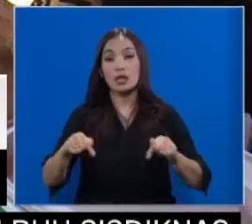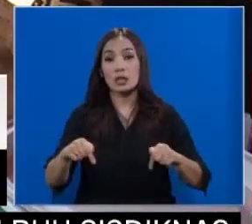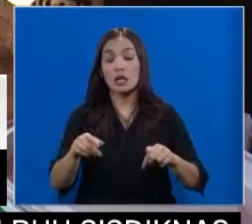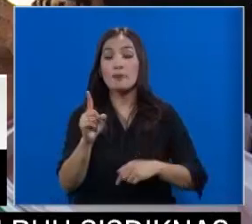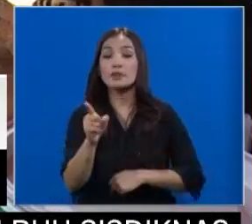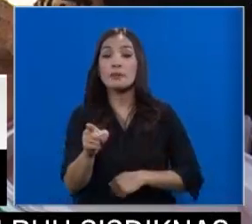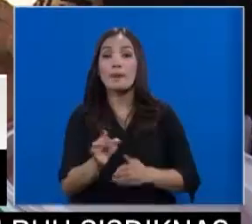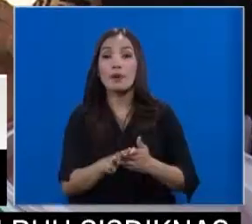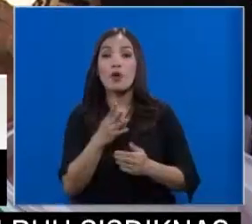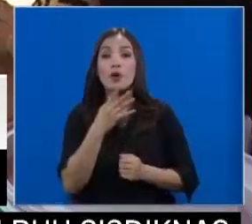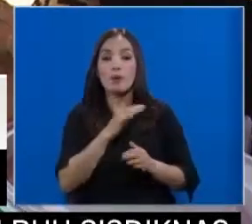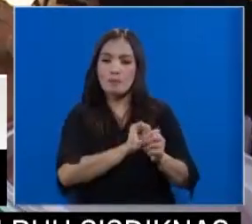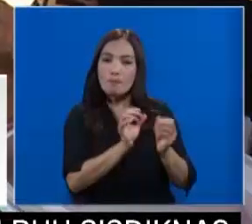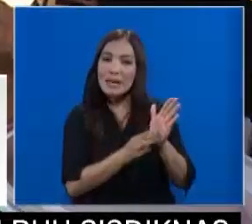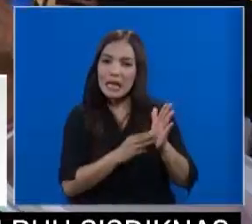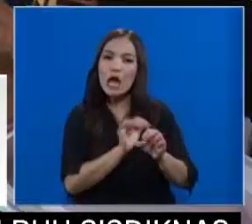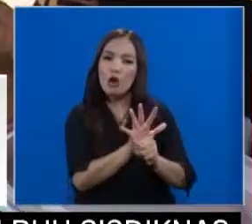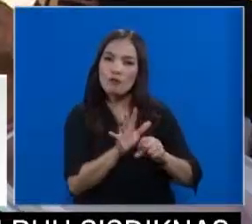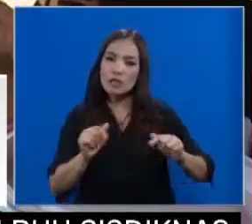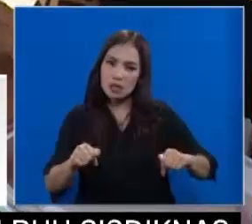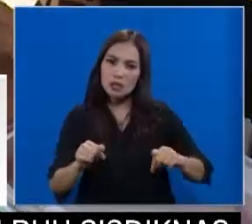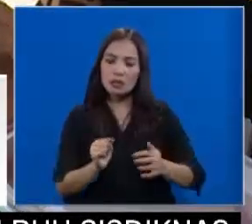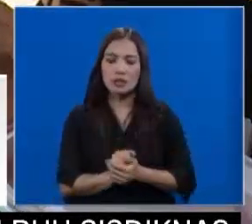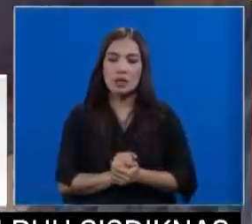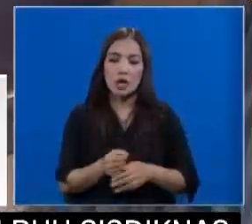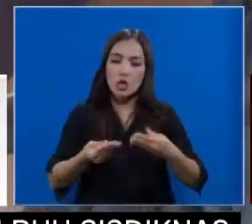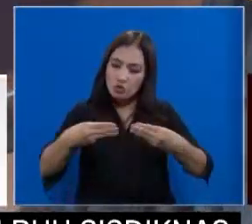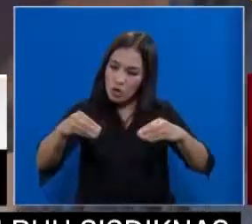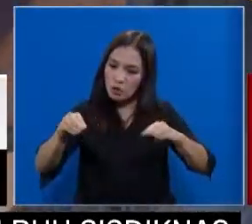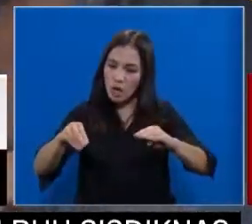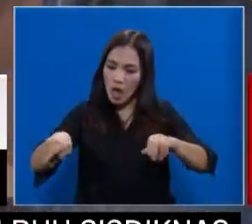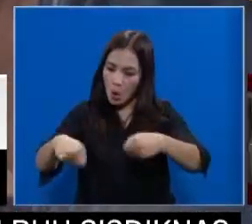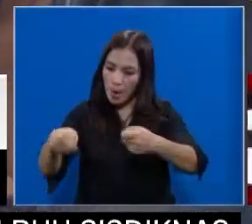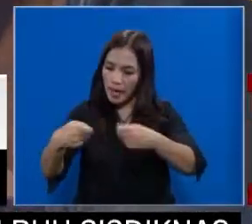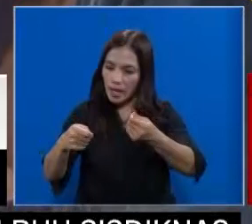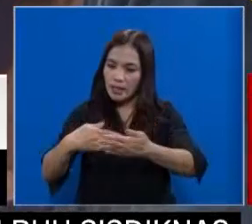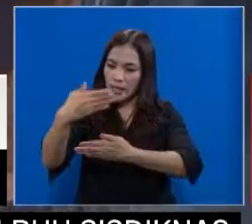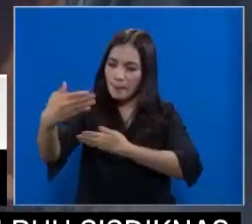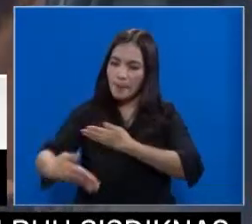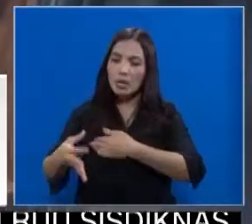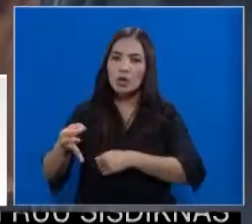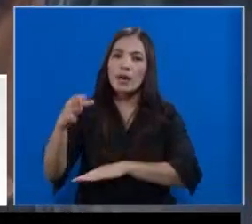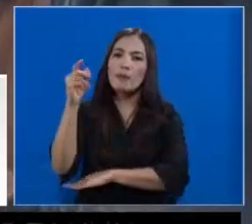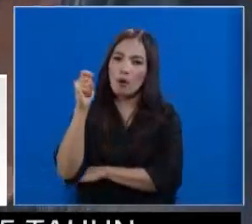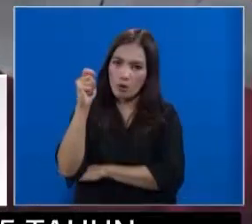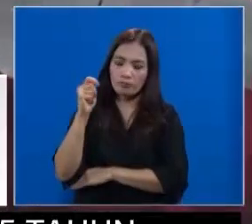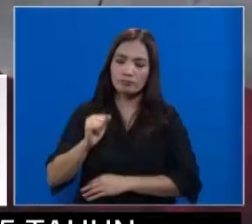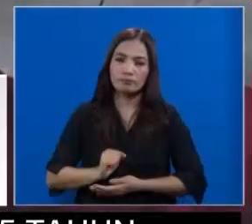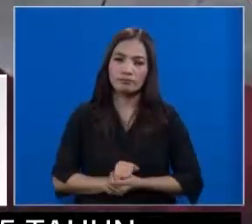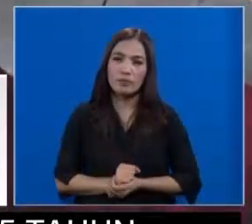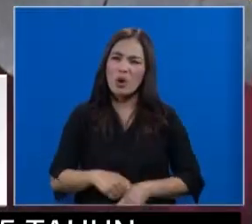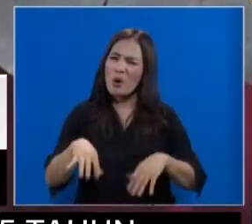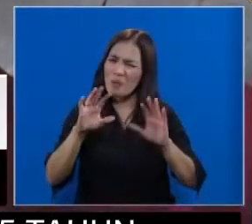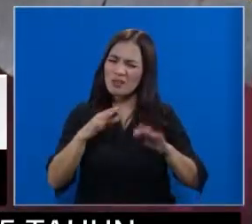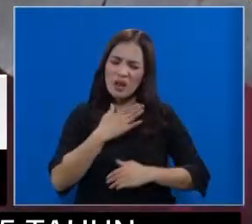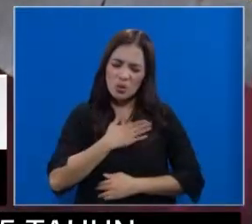karena terkena dampak pandemi. Sebelumnya Wakijo berjualan gorengan di depan Lapas Bogor. Banyak yang ngeluh